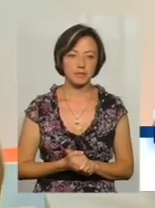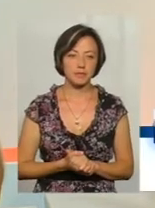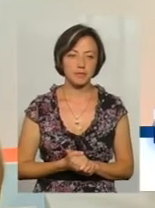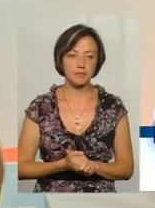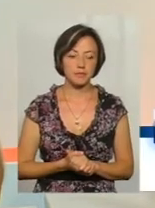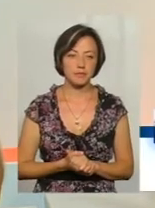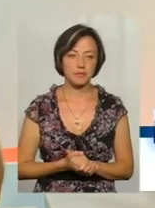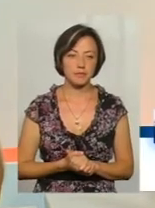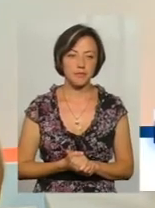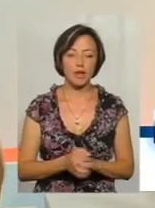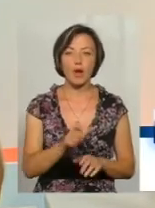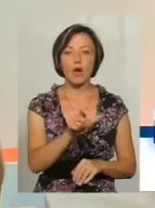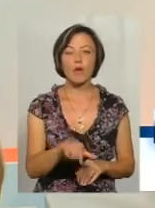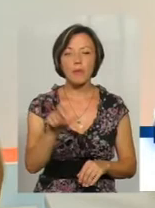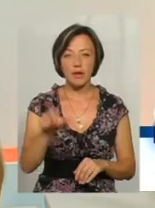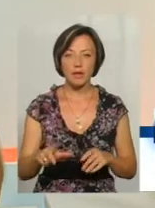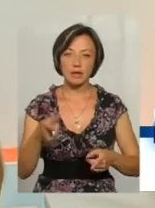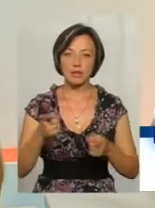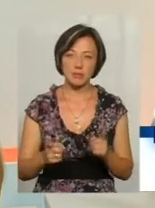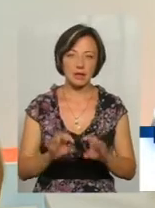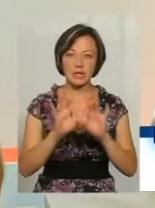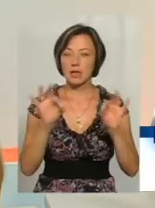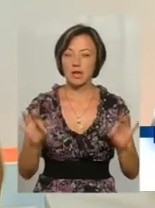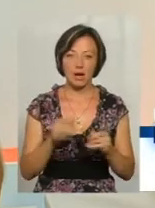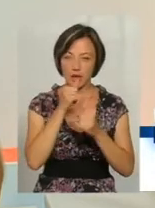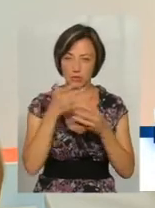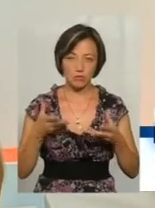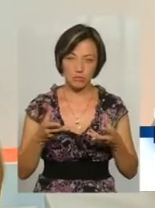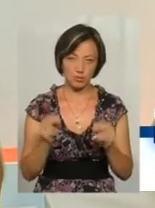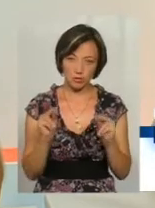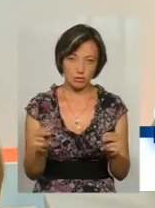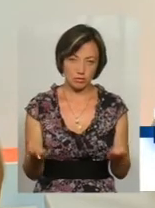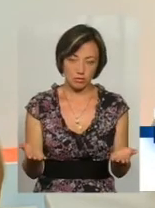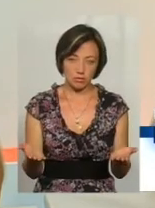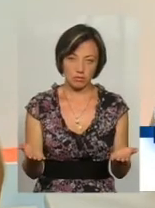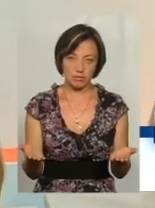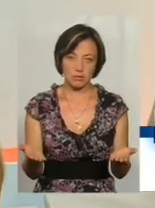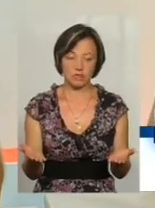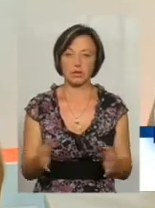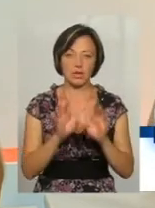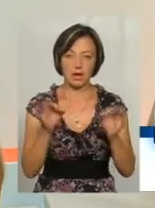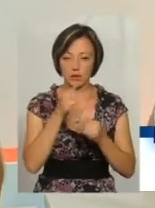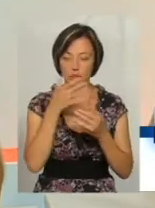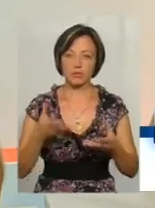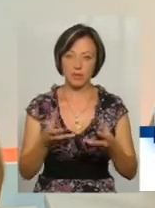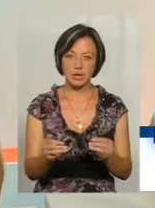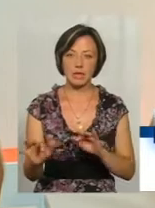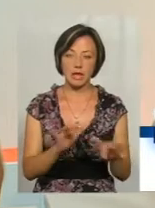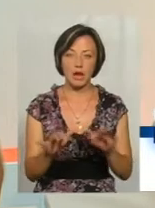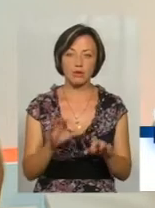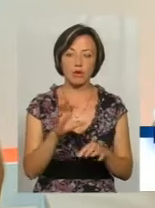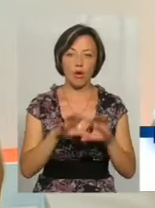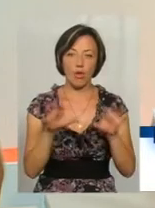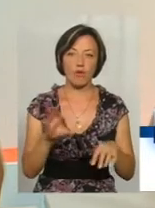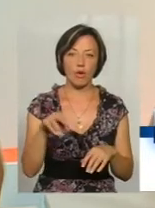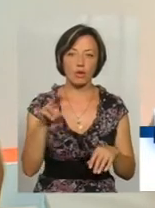певним процесам. Ну, громадяни насправді ніяк не можуть вплинути, ну, будемо відверті, ніяк вони не можуть вплинути на діяльність голови ОДА, хіба що